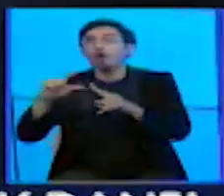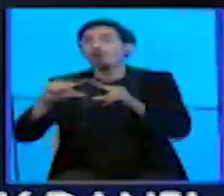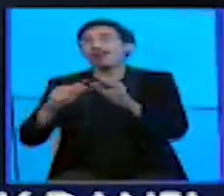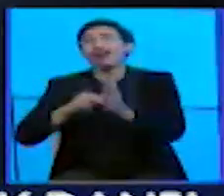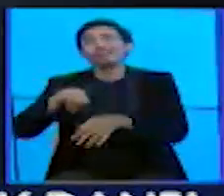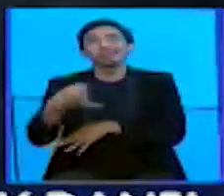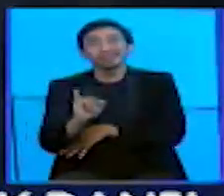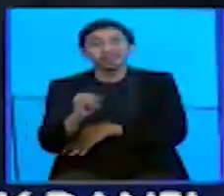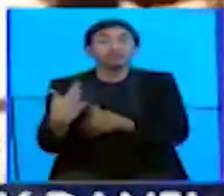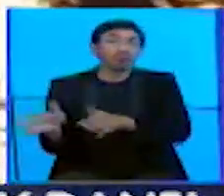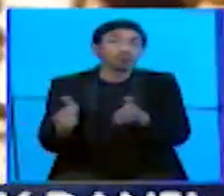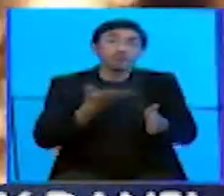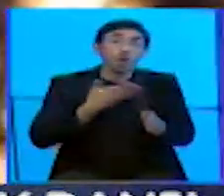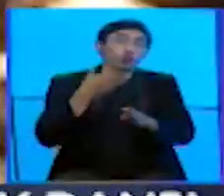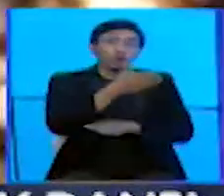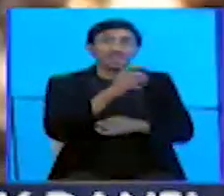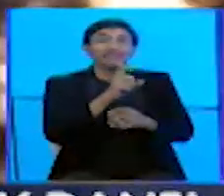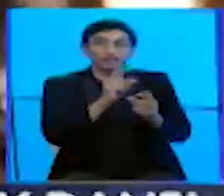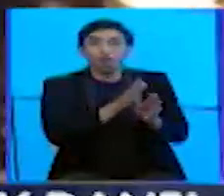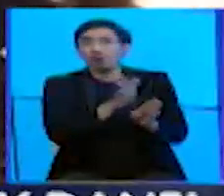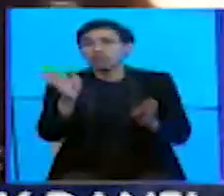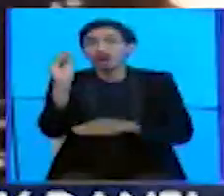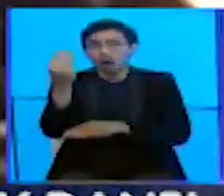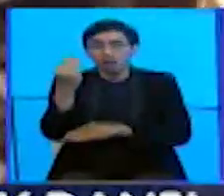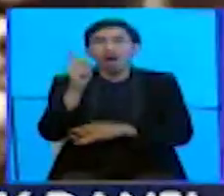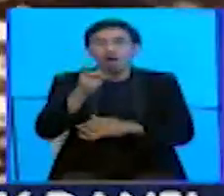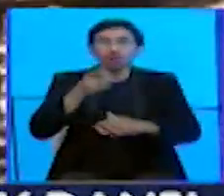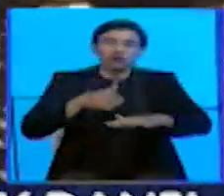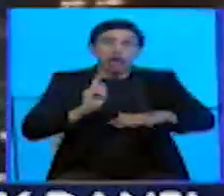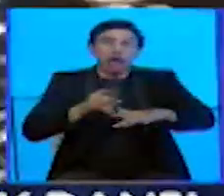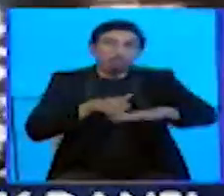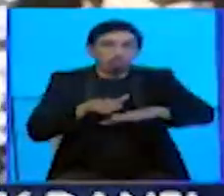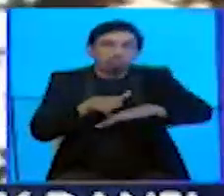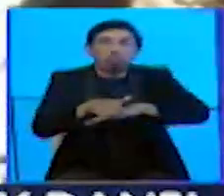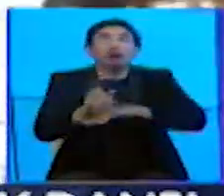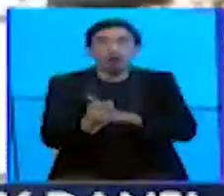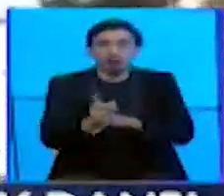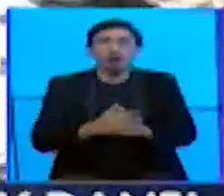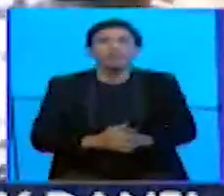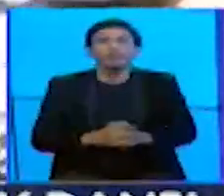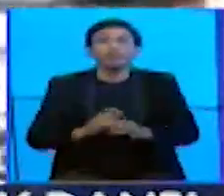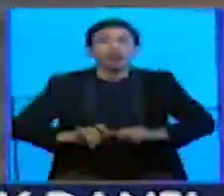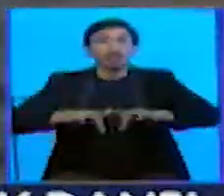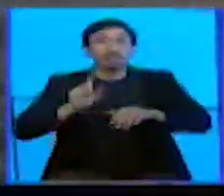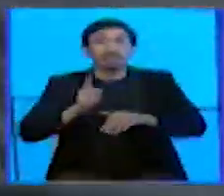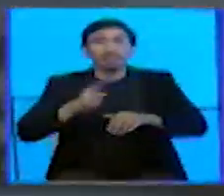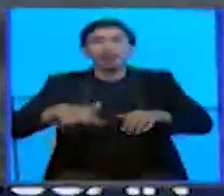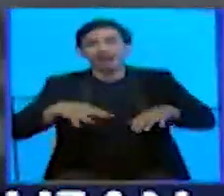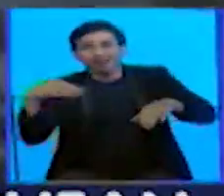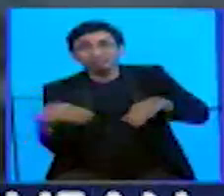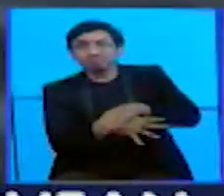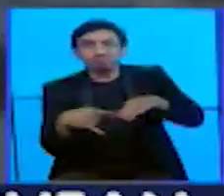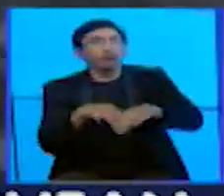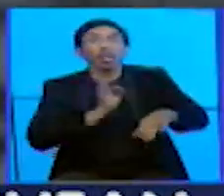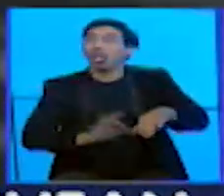Jakarta masih bisa dilintasi dan harus menerobos genangan. Selain curah hujan tinggi, banjir disebabkan saluran air tidak mampu menampung